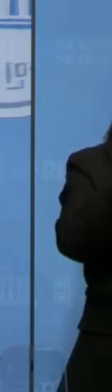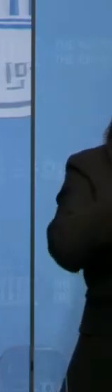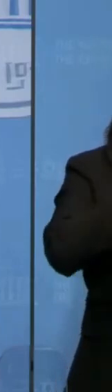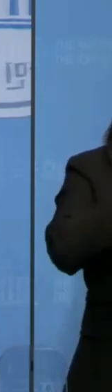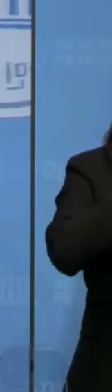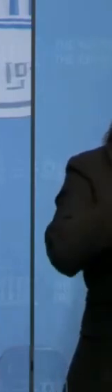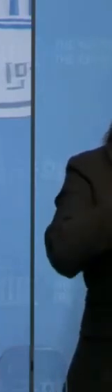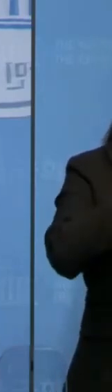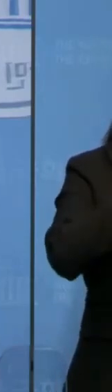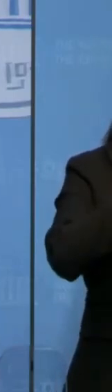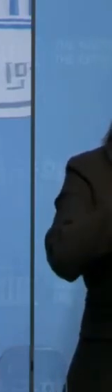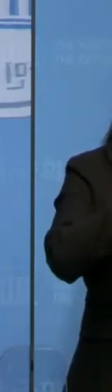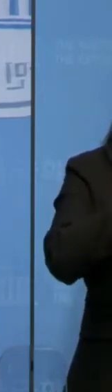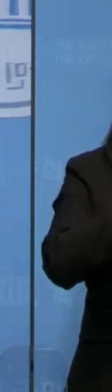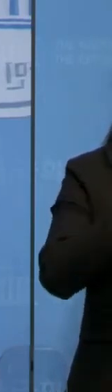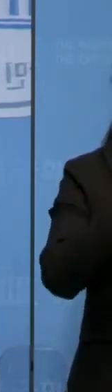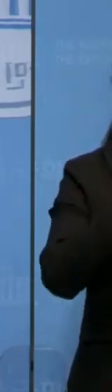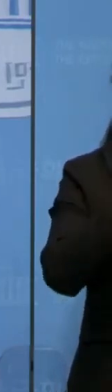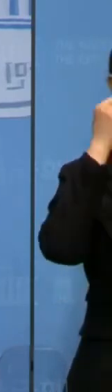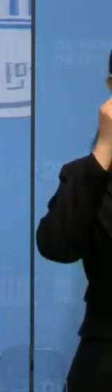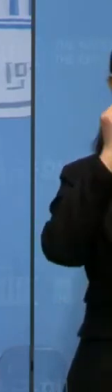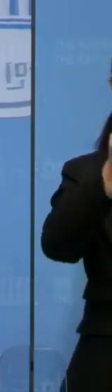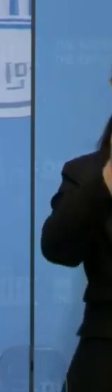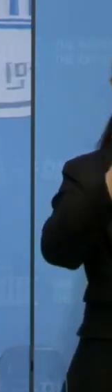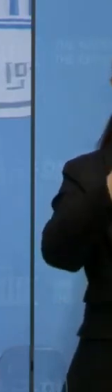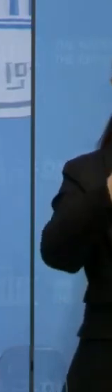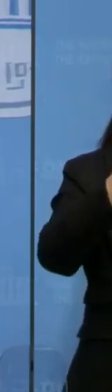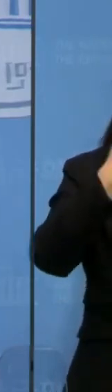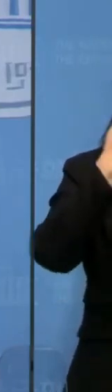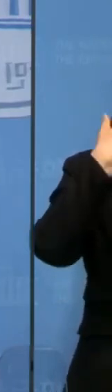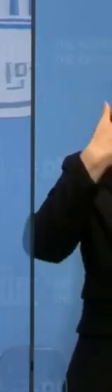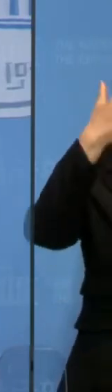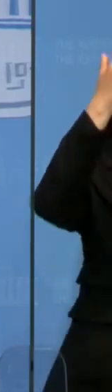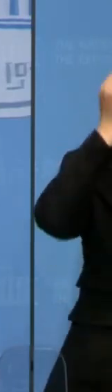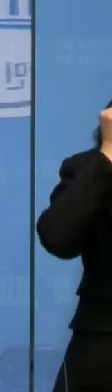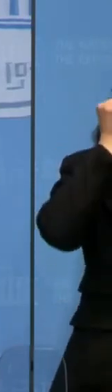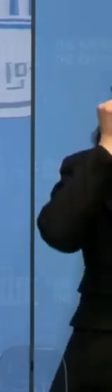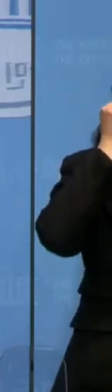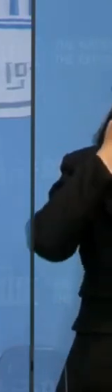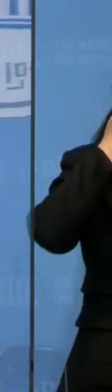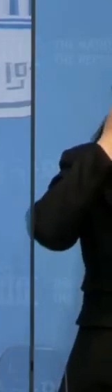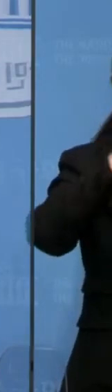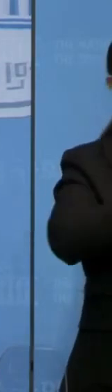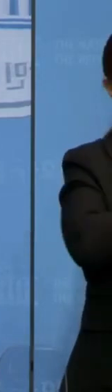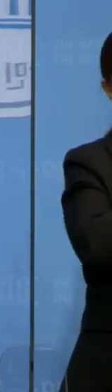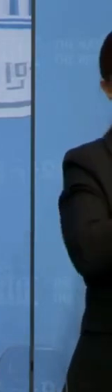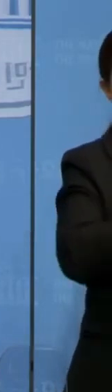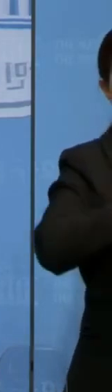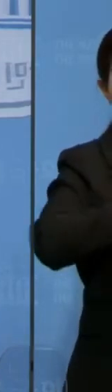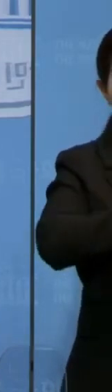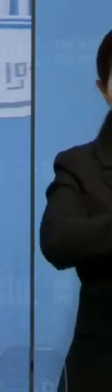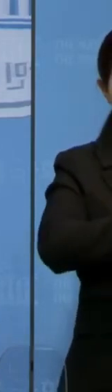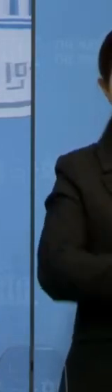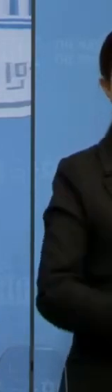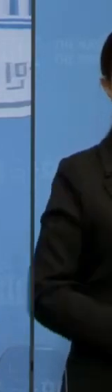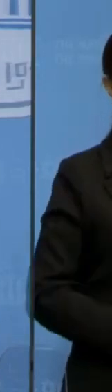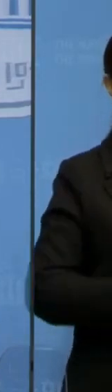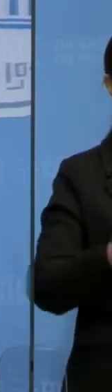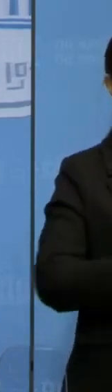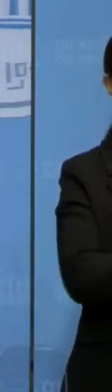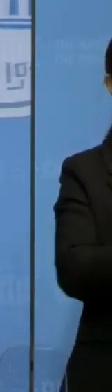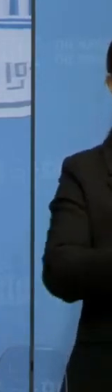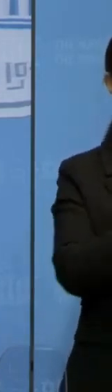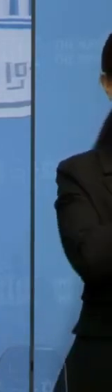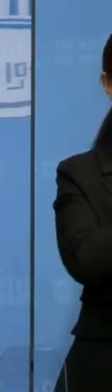경고 깊이 새기고 혁신 하겠읍니다 사랑하는 당원